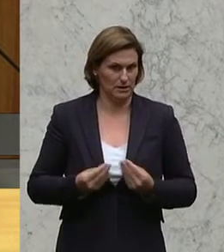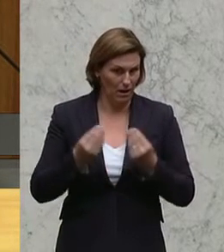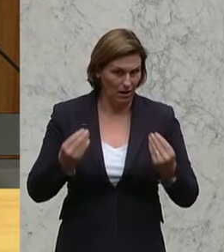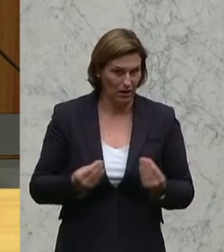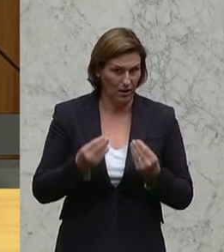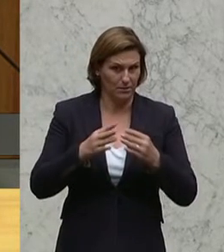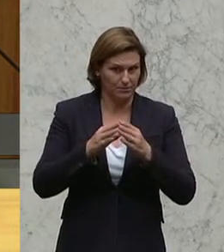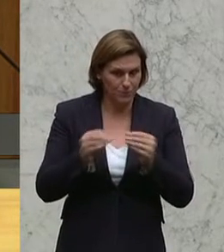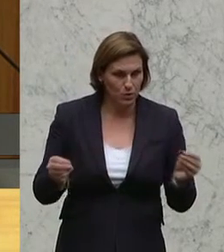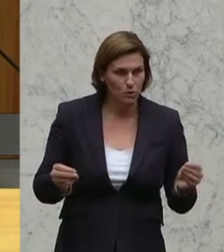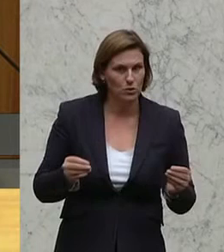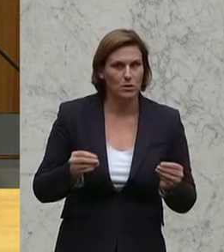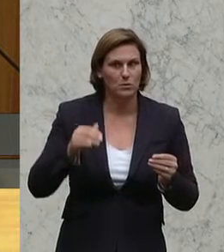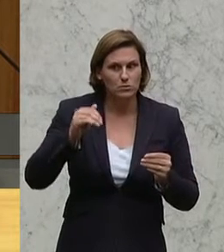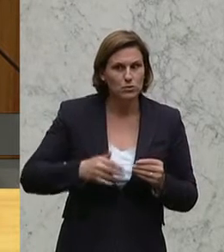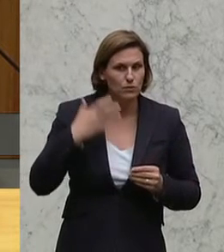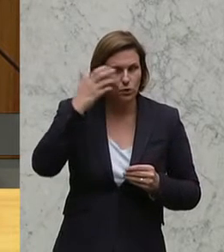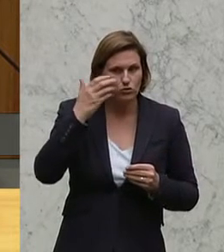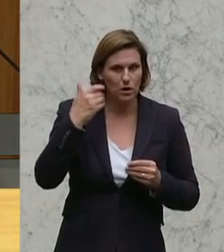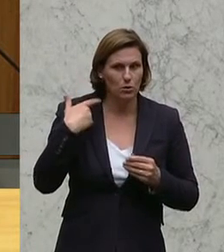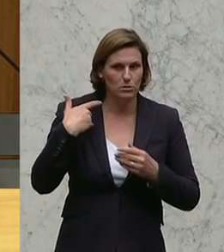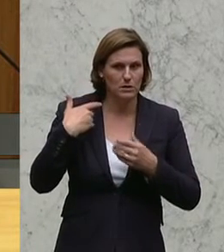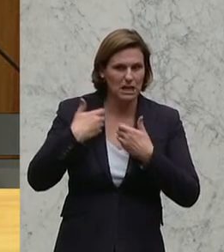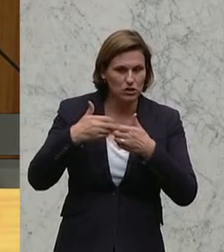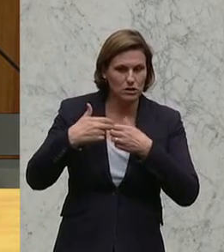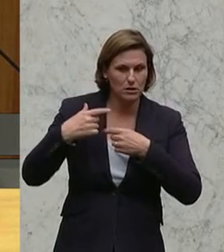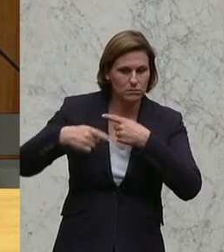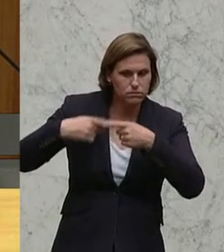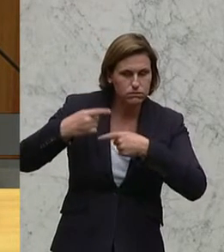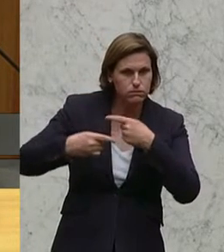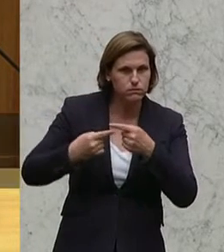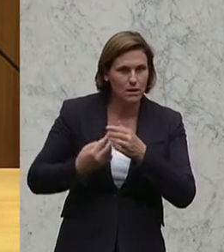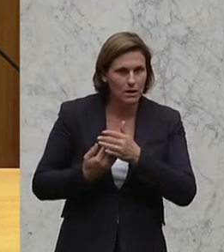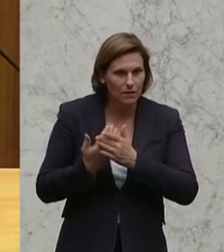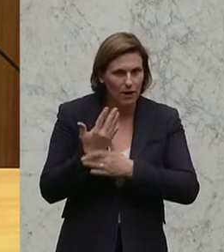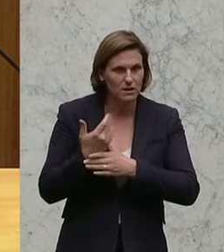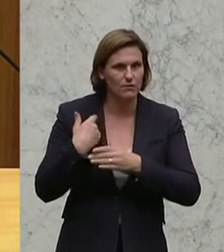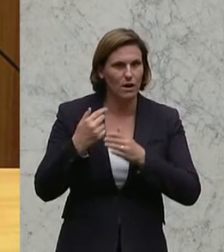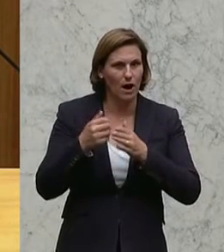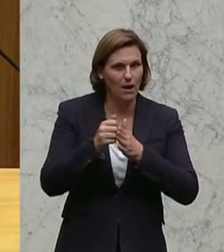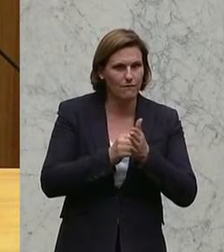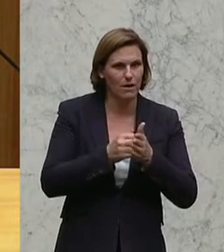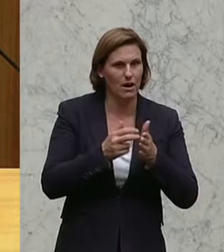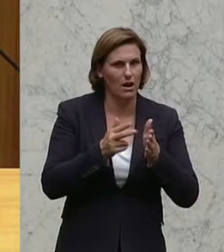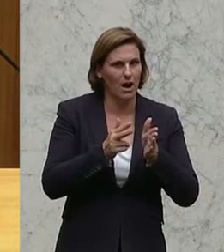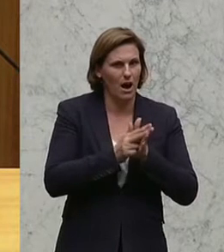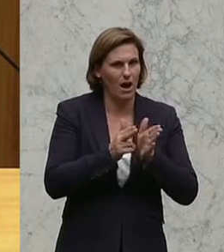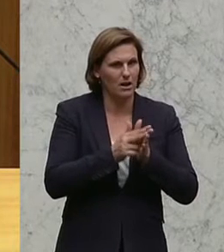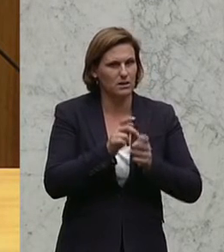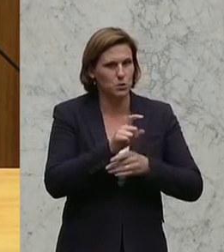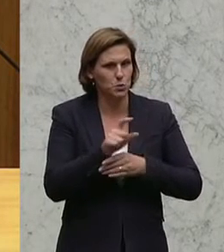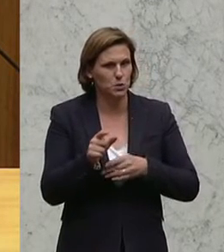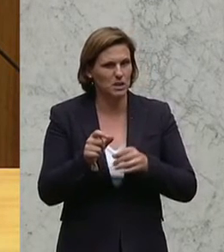Sache. Man muss sich vorstellen, historisch gewachsen gibt es seit 1817 die